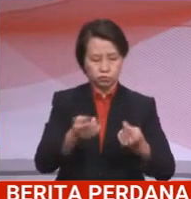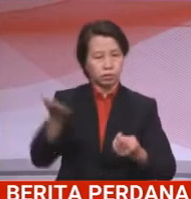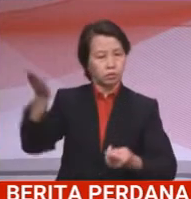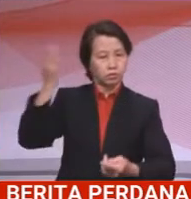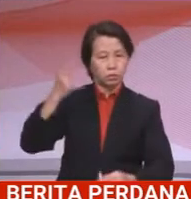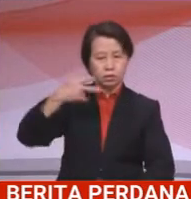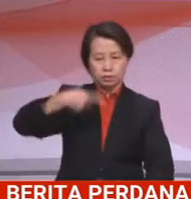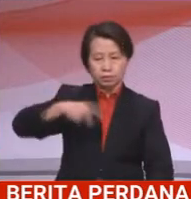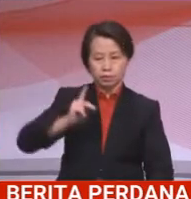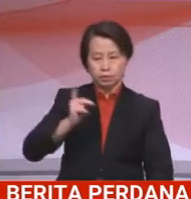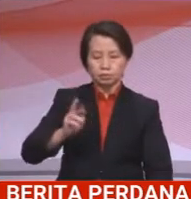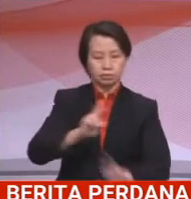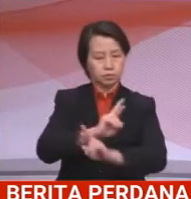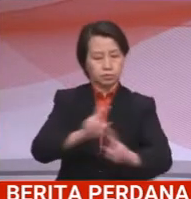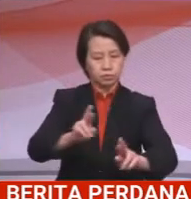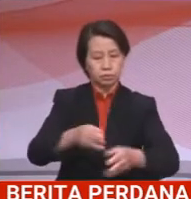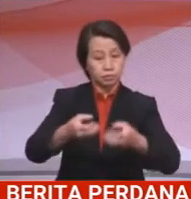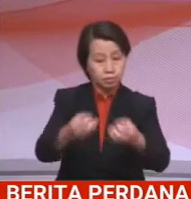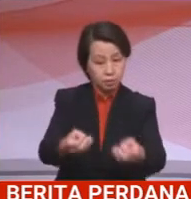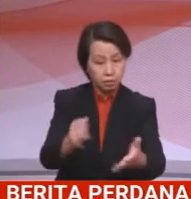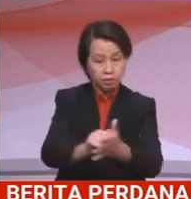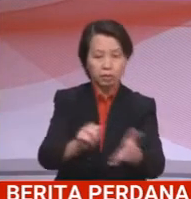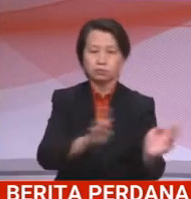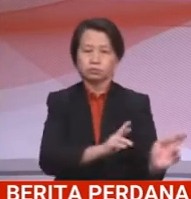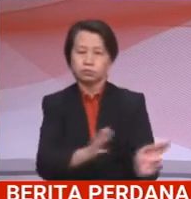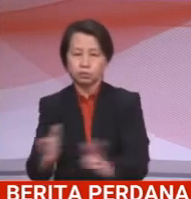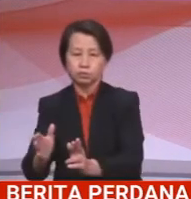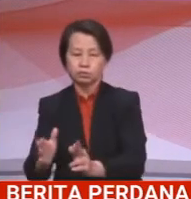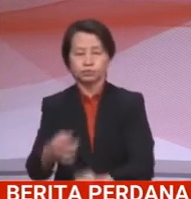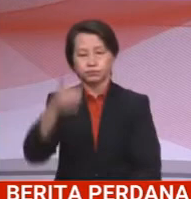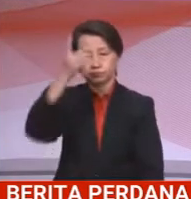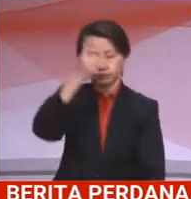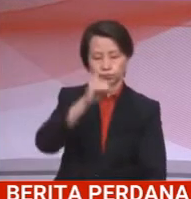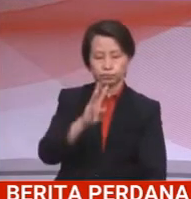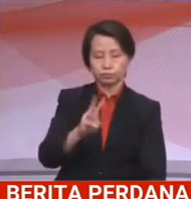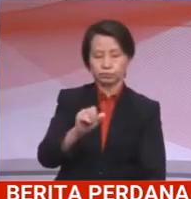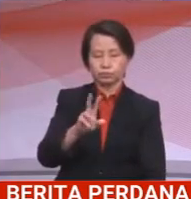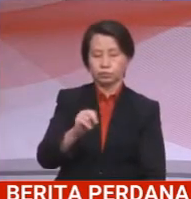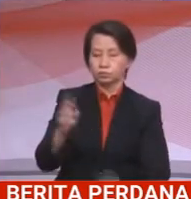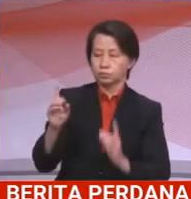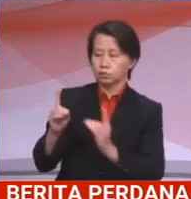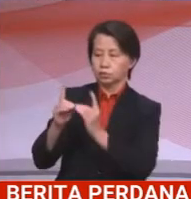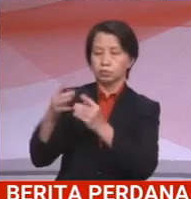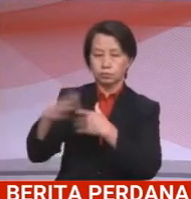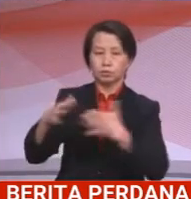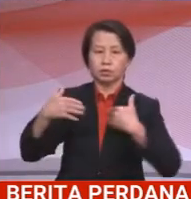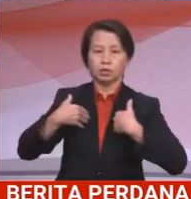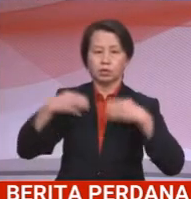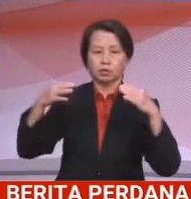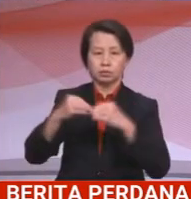Pergerakan dengan menyediakan rantaian penawaran yang tersusun. Datuk Seri Dr. Wan Junaidi ditemui selepas